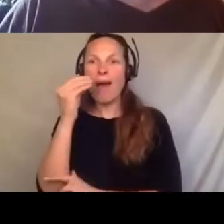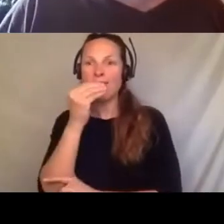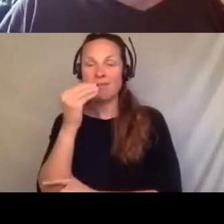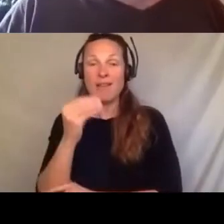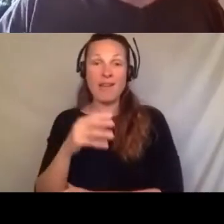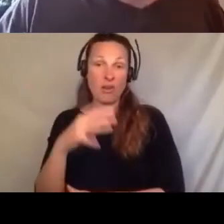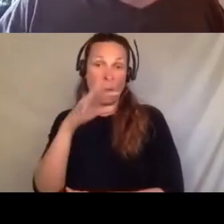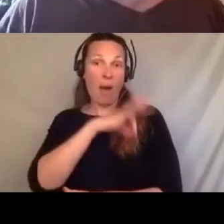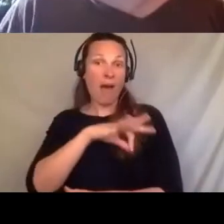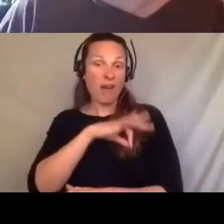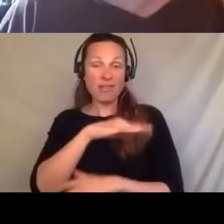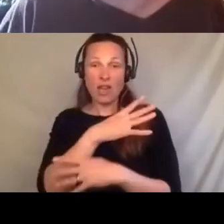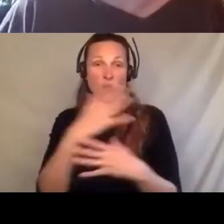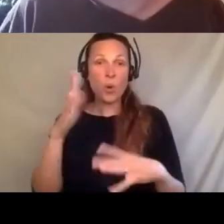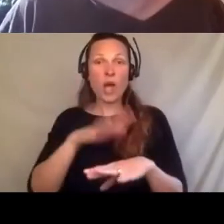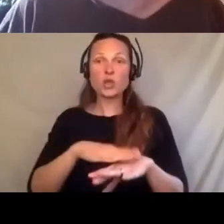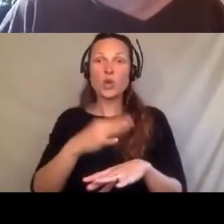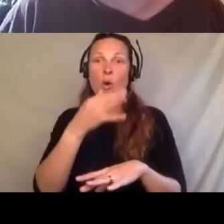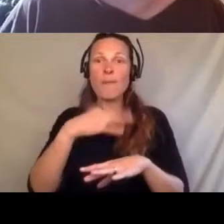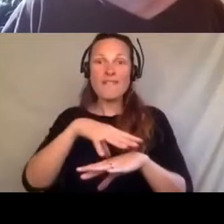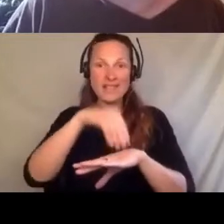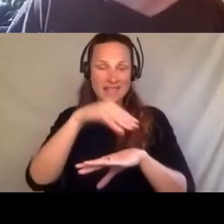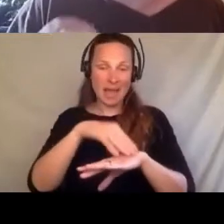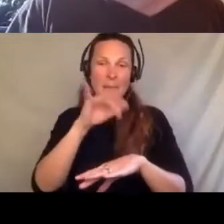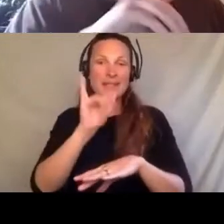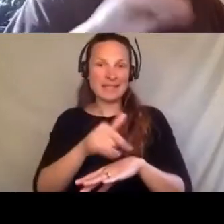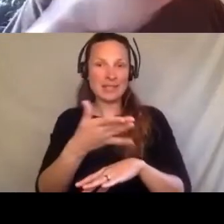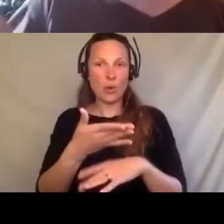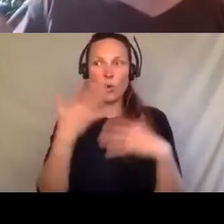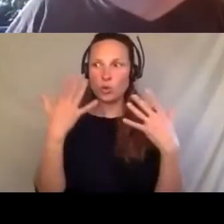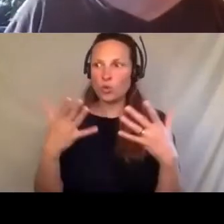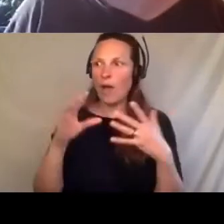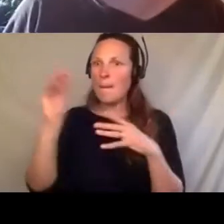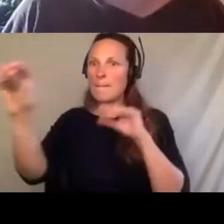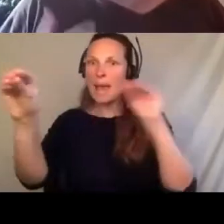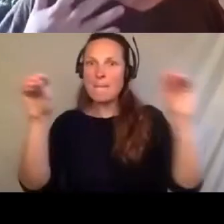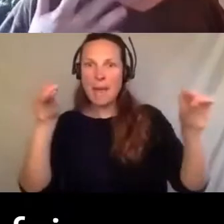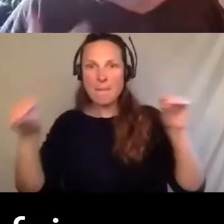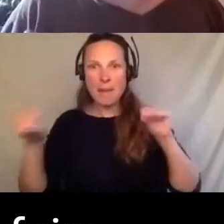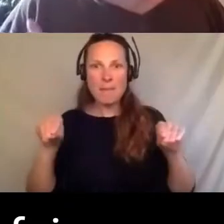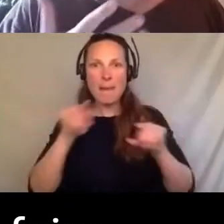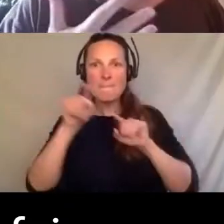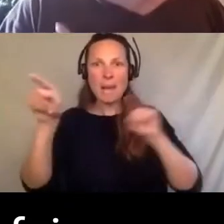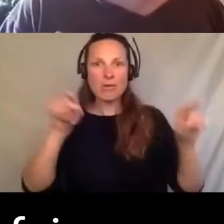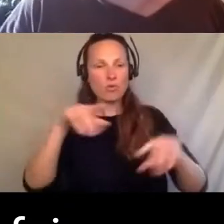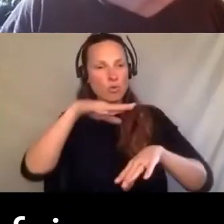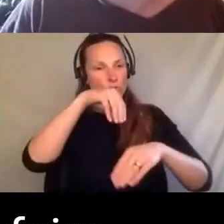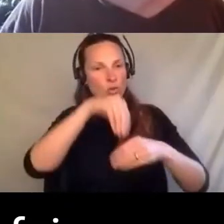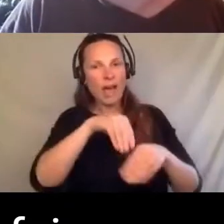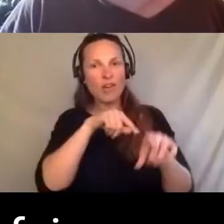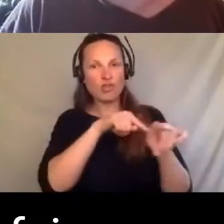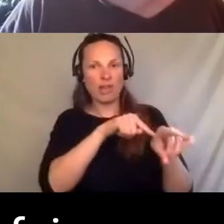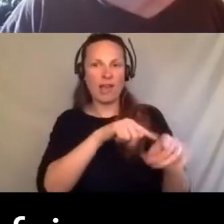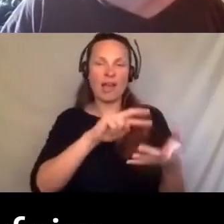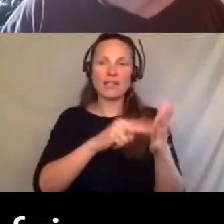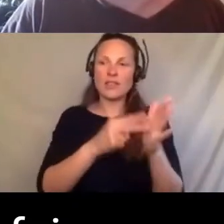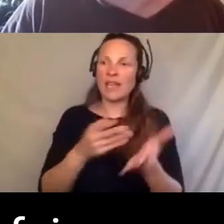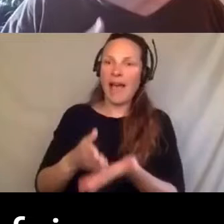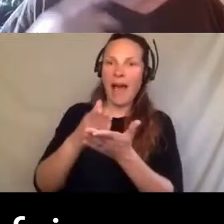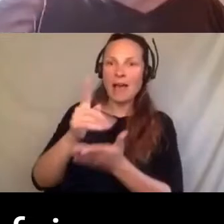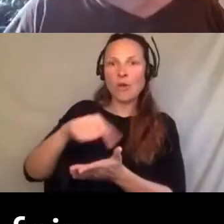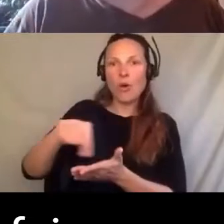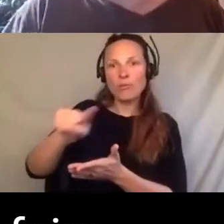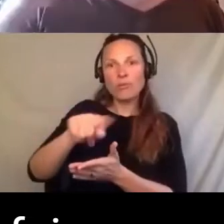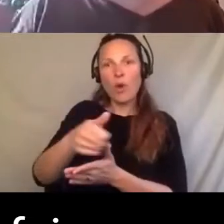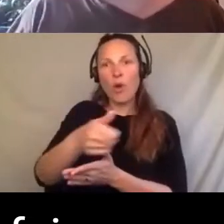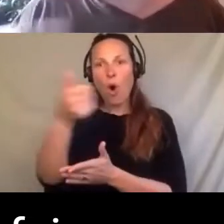un des atouts, un des avantages des fines herbes. C'est pour ça que c'est le fun d'en mettre un peu partout au jardin. Puis, on va voir aussi que vous pouvez en